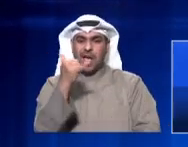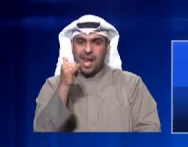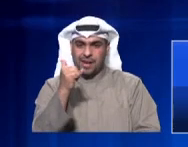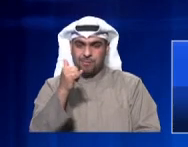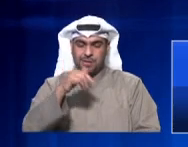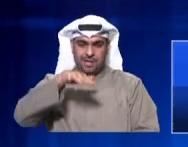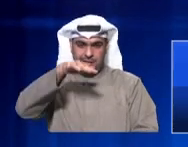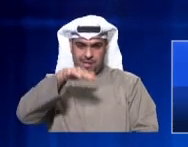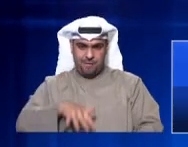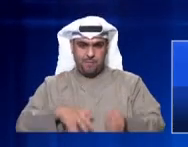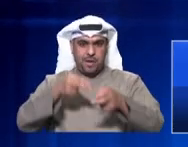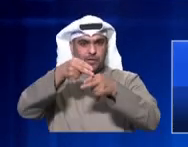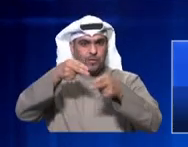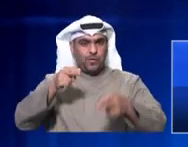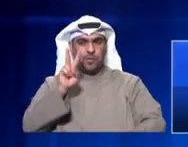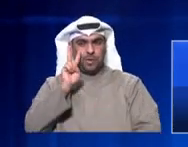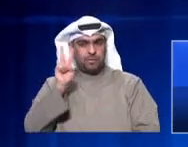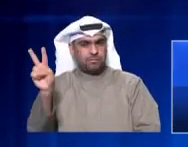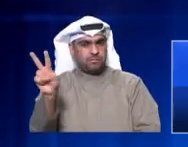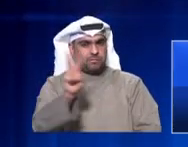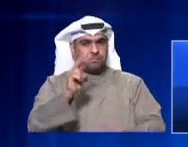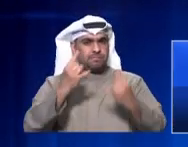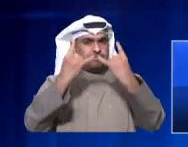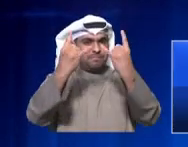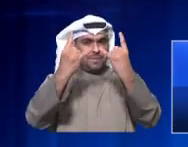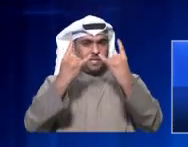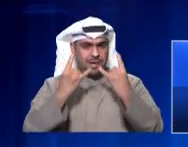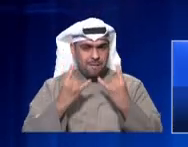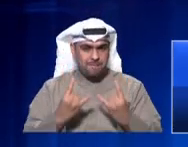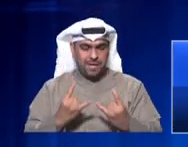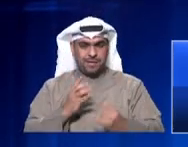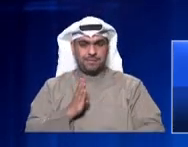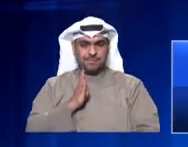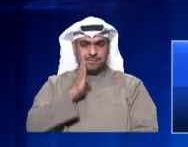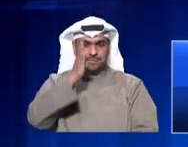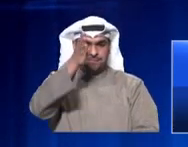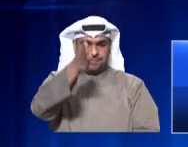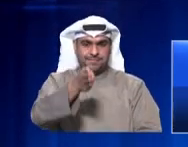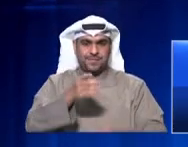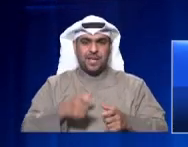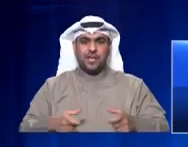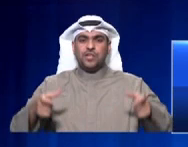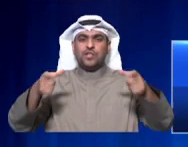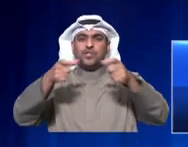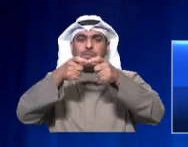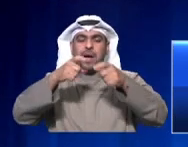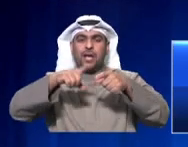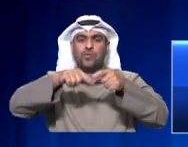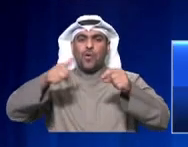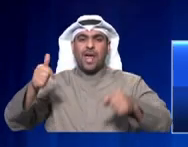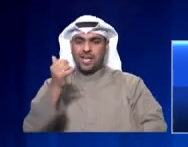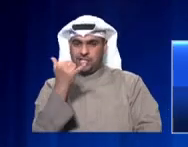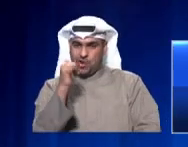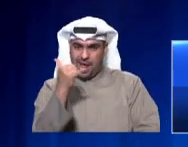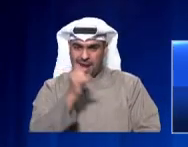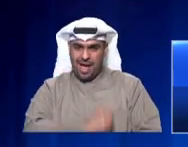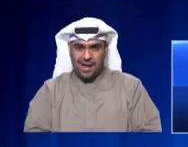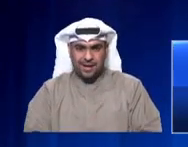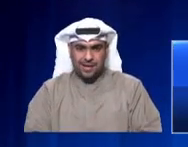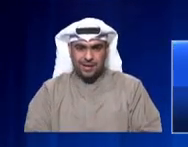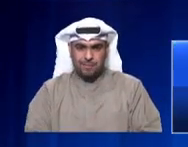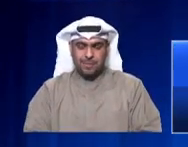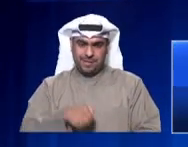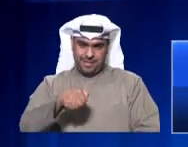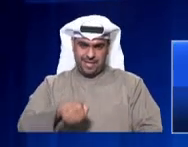بهما والوفد المرافق خلال مشاركة سموه في قمة قادة دول مجلس التعاون لدول الخليج العربية في